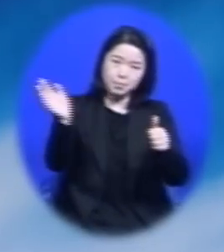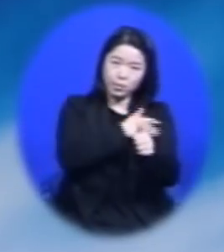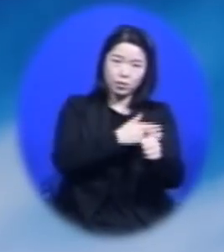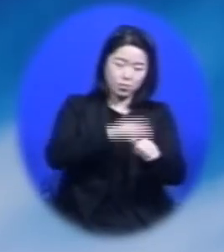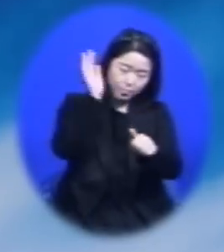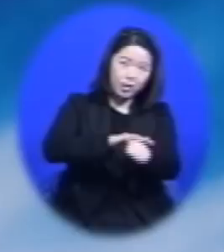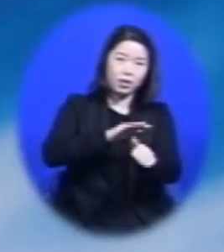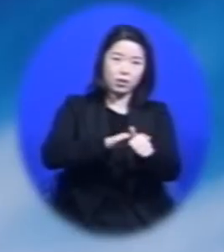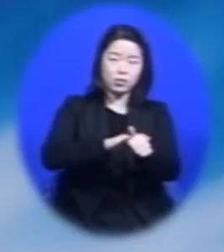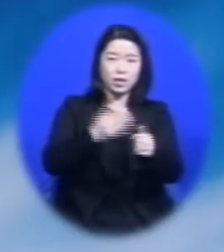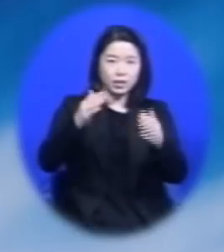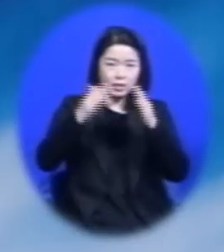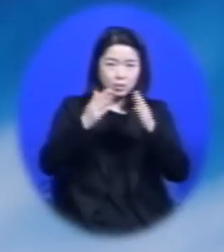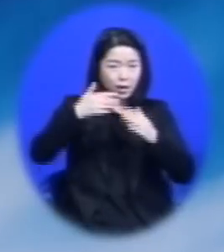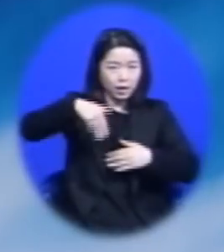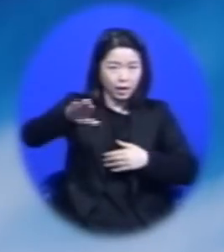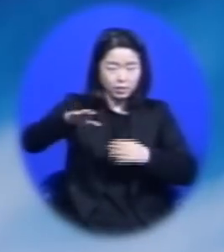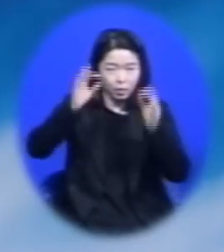을아 향하는